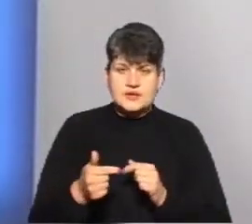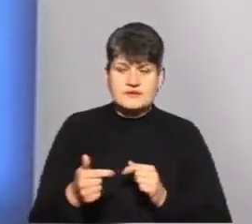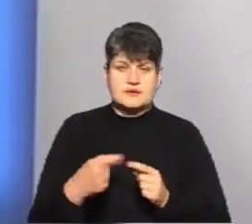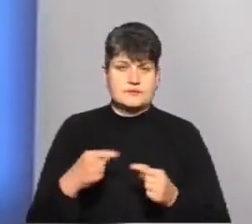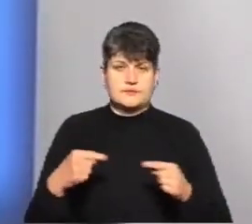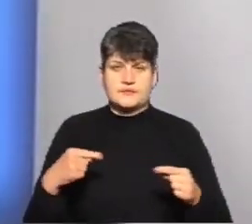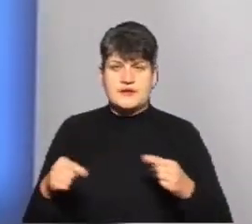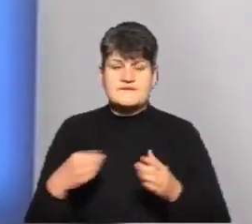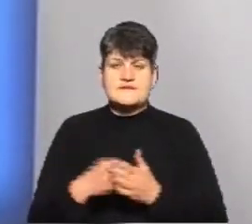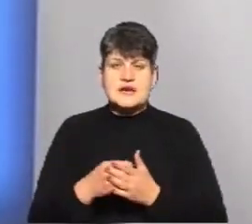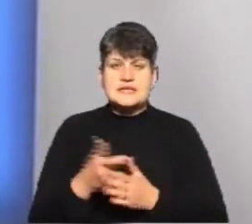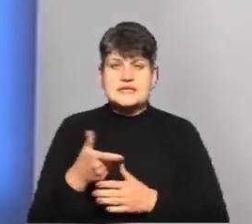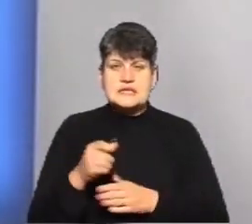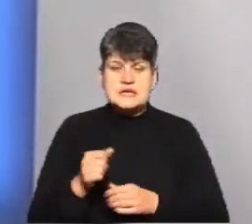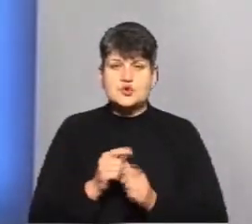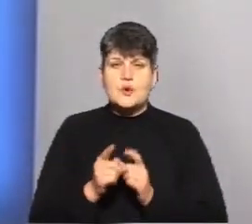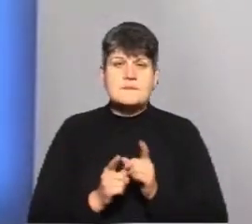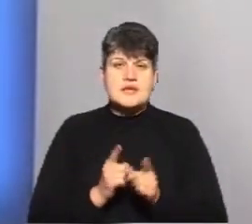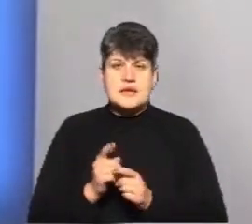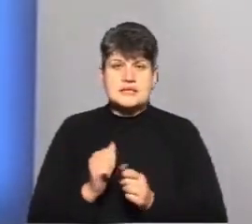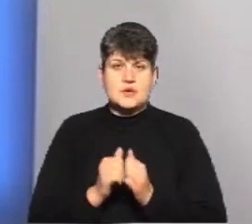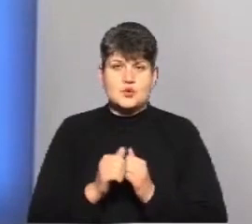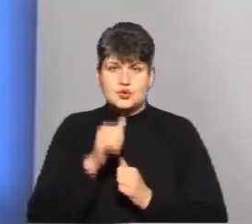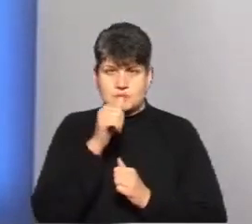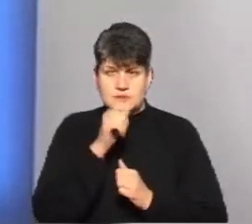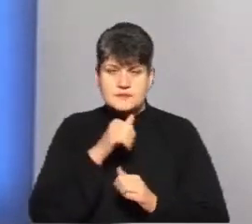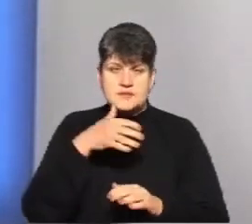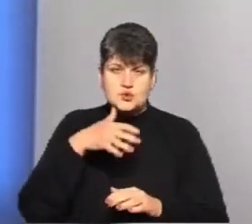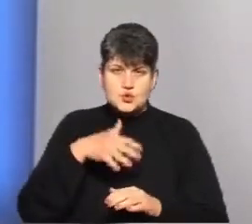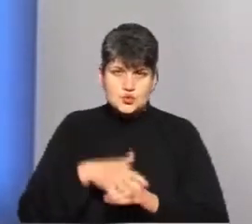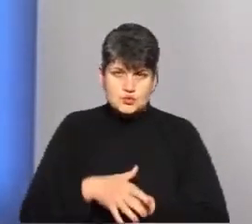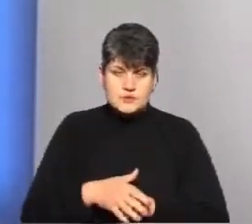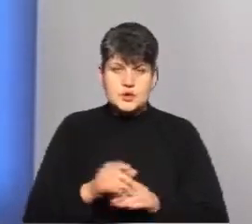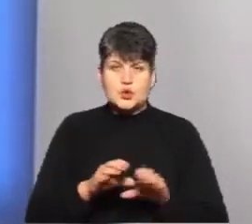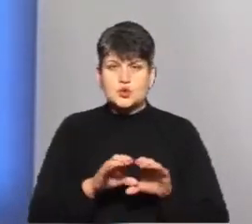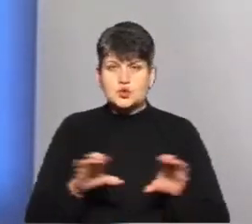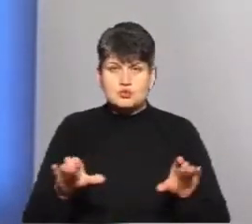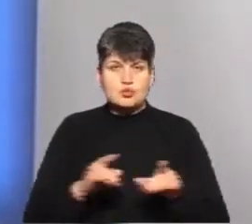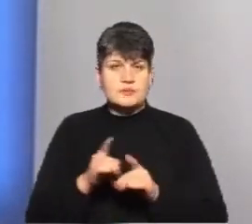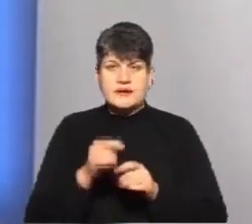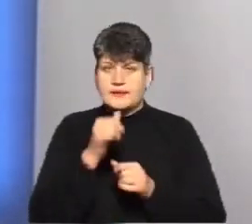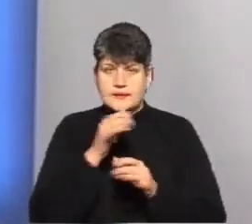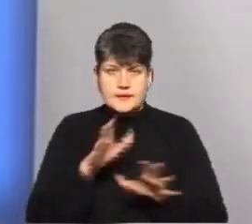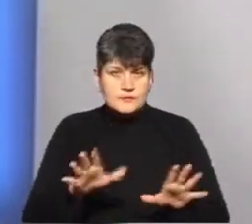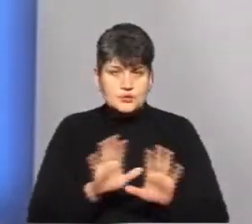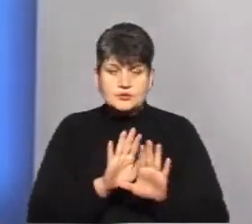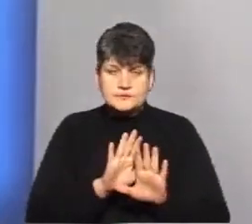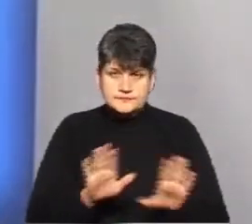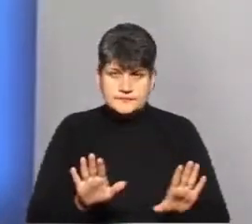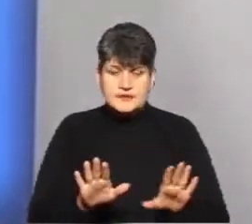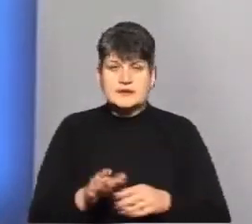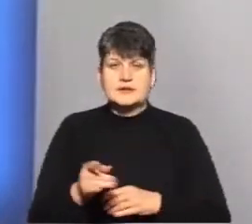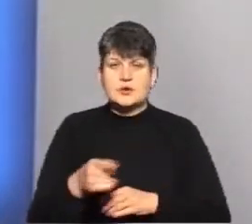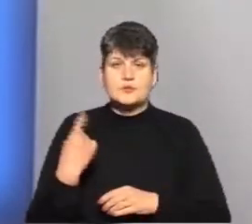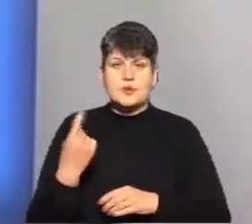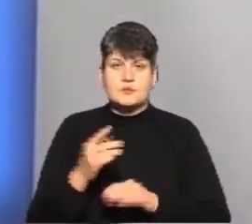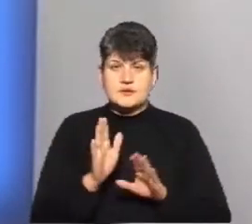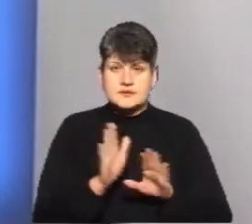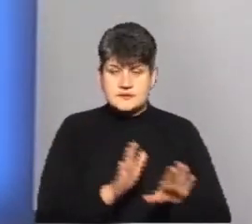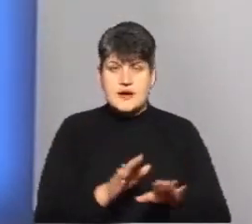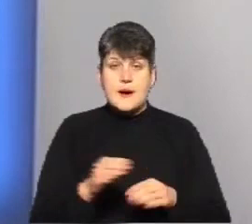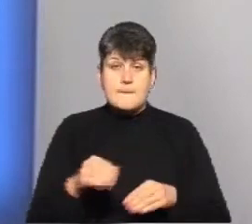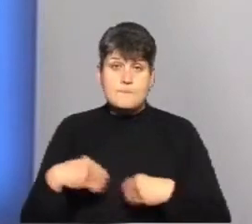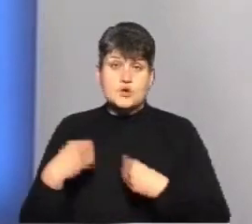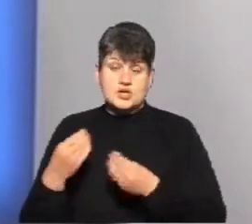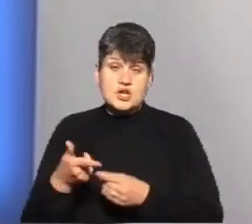міняється кожного місяця. Тобто ми зрозуміли, трубу ми не поміняємо, вона наша, Тернопільська обласна, а постачальник газу може бути